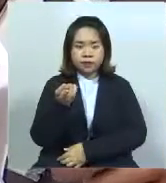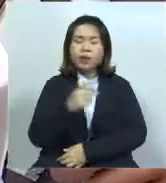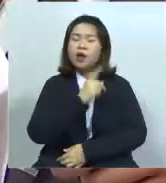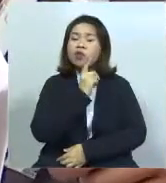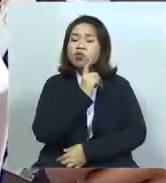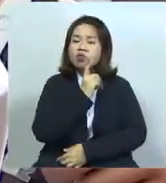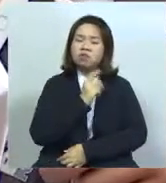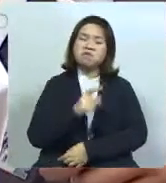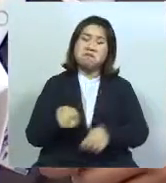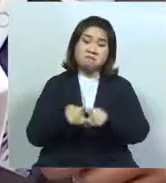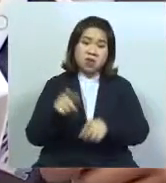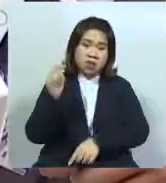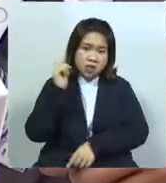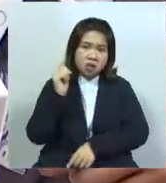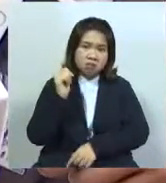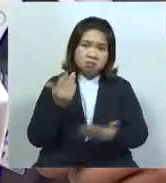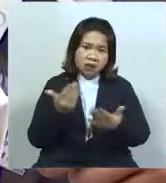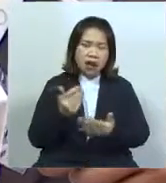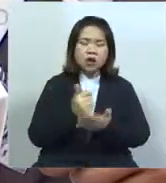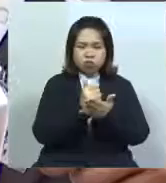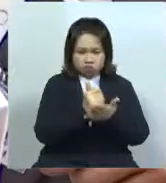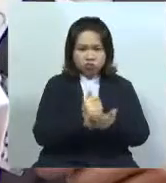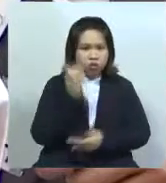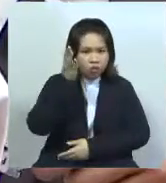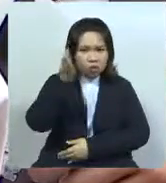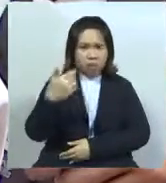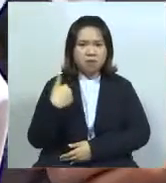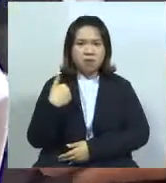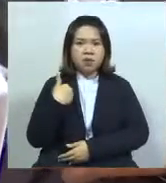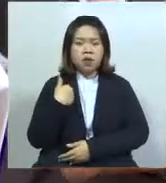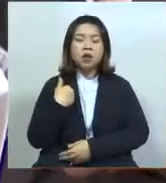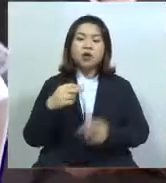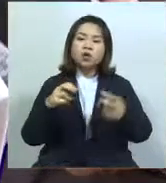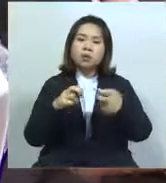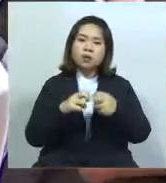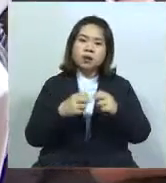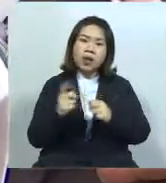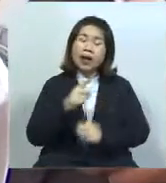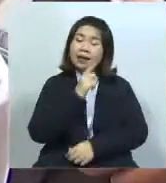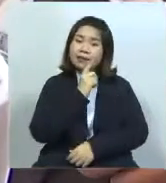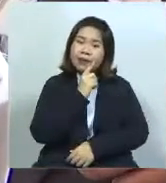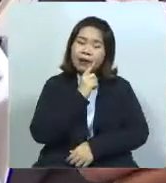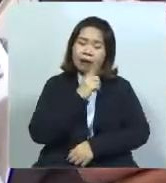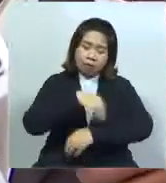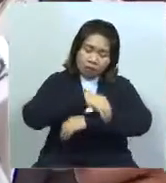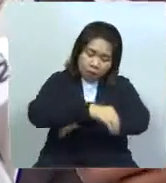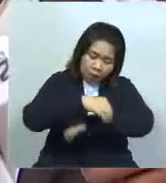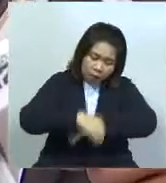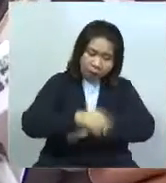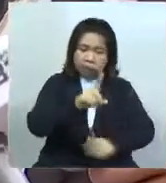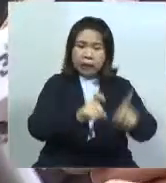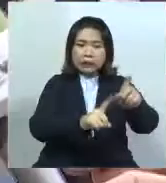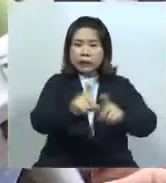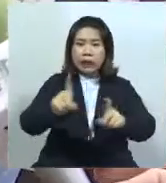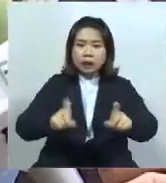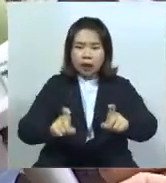ายังเป็นสถานการณ์เช่นนี้ก็อาจจะต้องเป็นการช่วยเหลือเยียวยานะครับในขั้นที่หากมีการเสียหายเกิดขึ้น